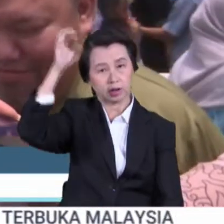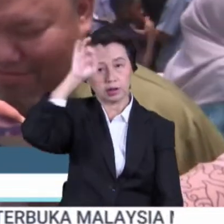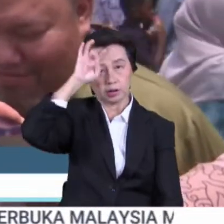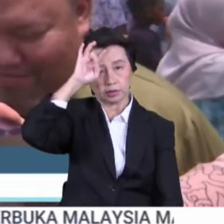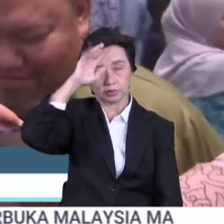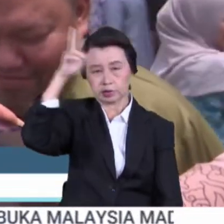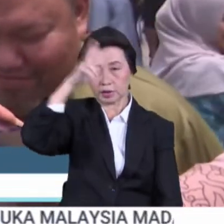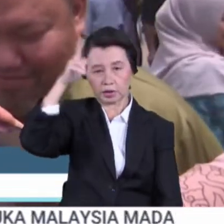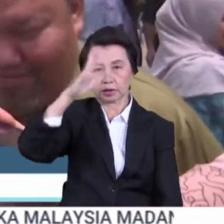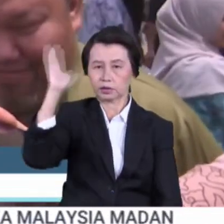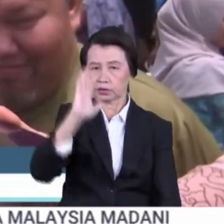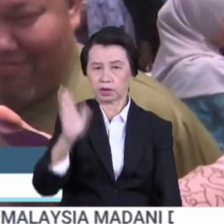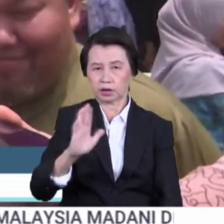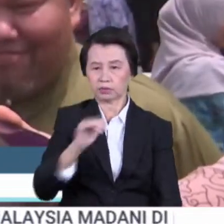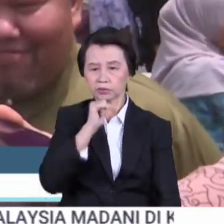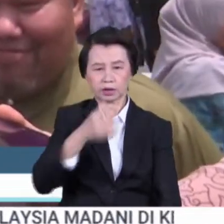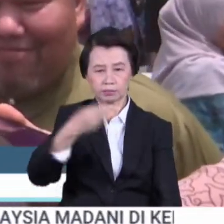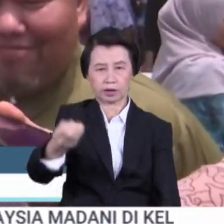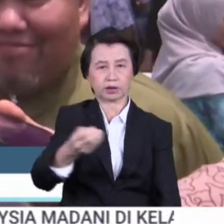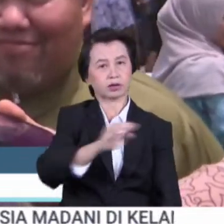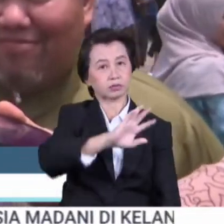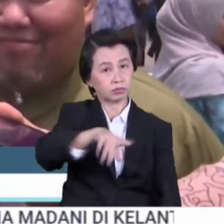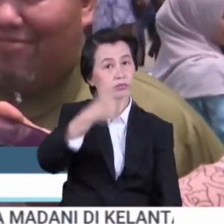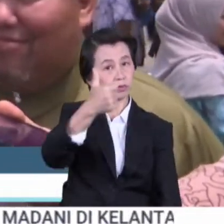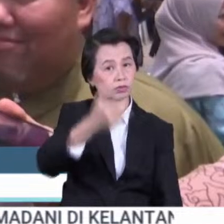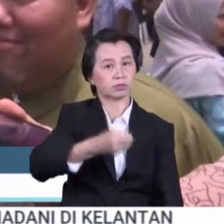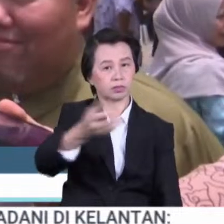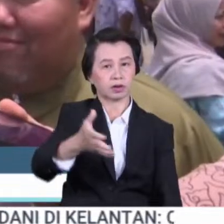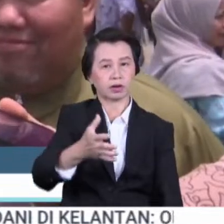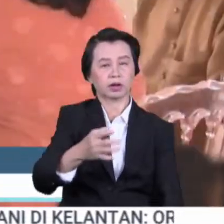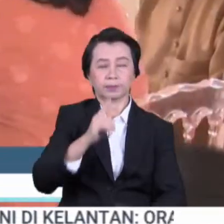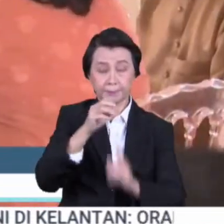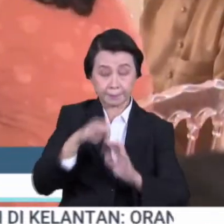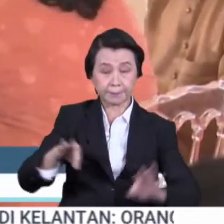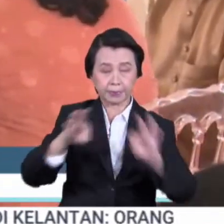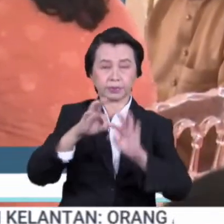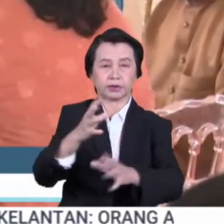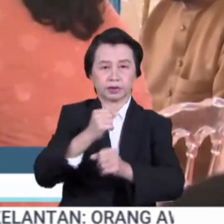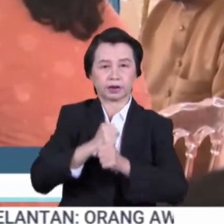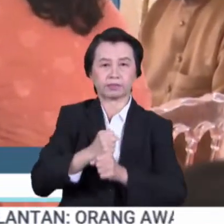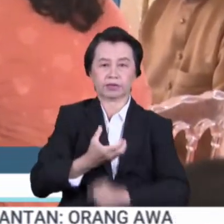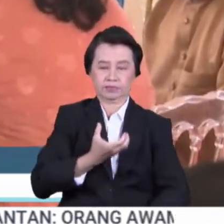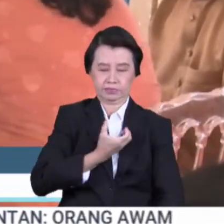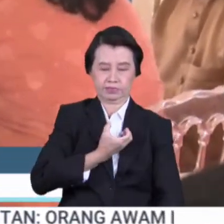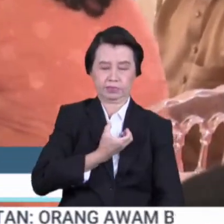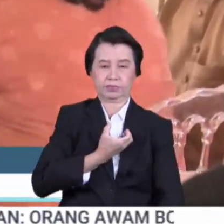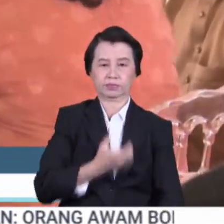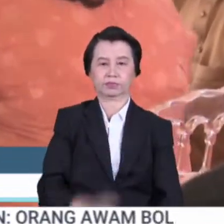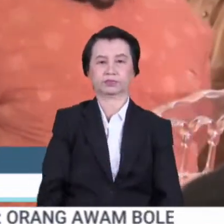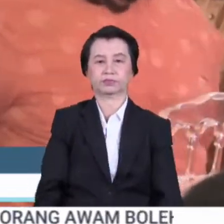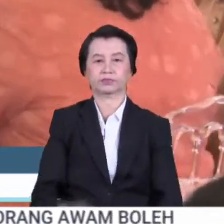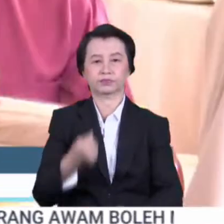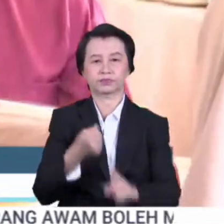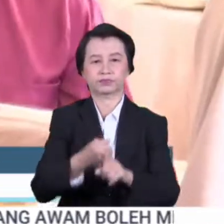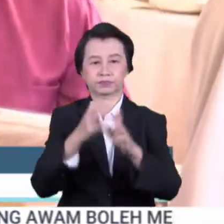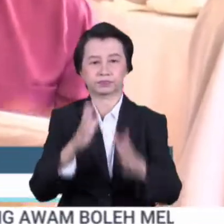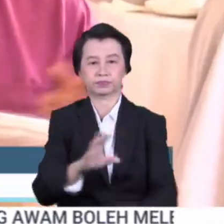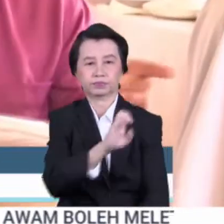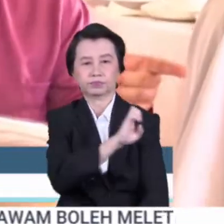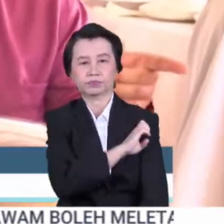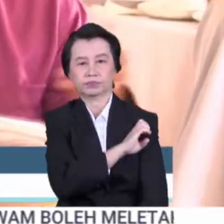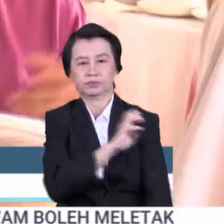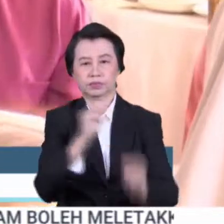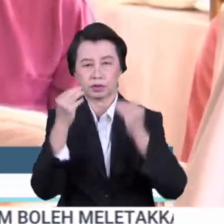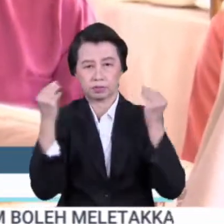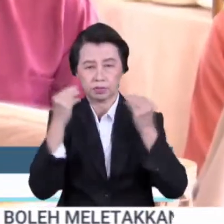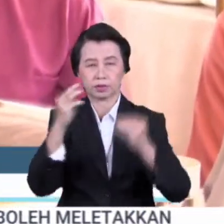kerajaan negeri tidak pernah hampakan harapan mereka. Asalkan bawa balik pingat kepada kita. Sementara itu, Pengarah Eksekutif Majlis